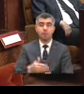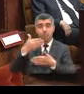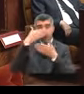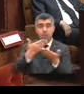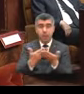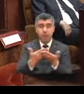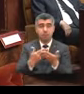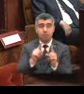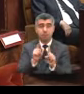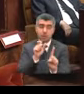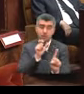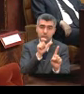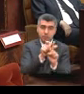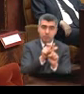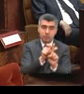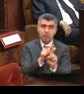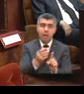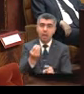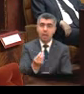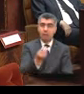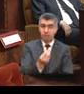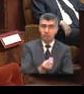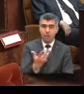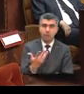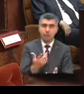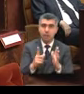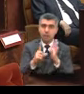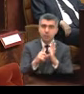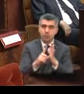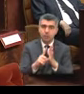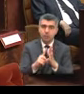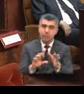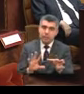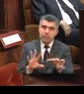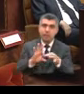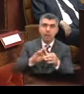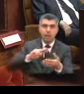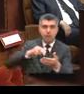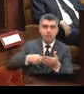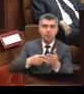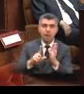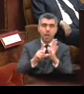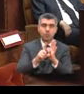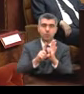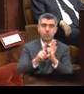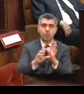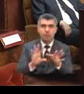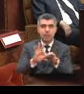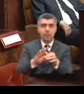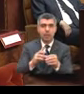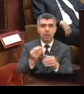قانون لحماية الأطفال، وكان القانون المغرب وقع على اتفاقية ديال حقوق الطفل، شنو كنسميو